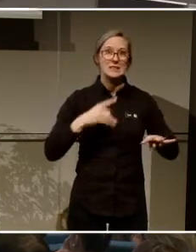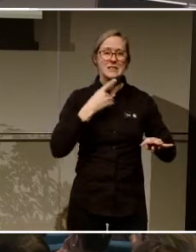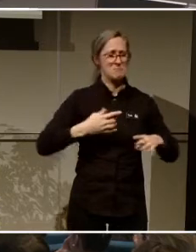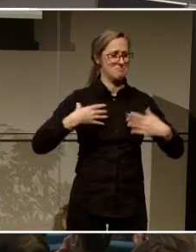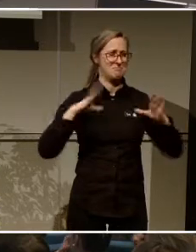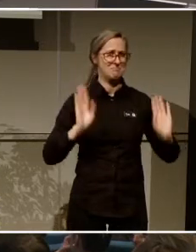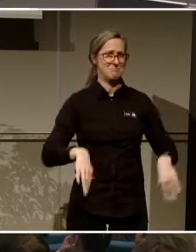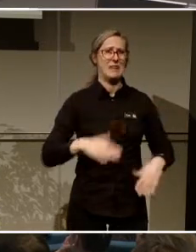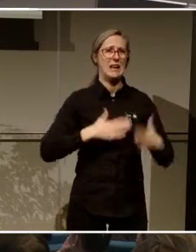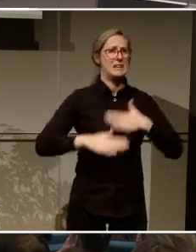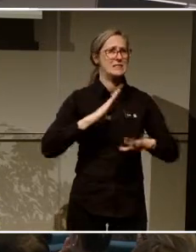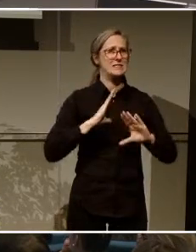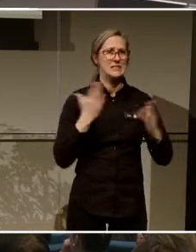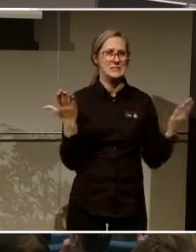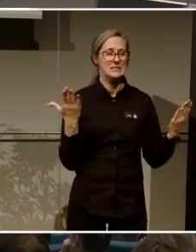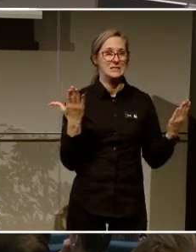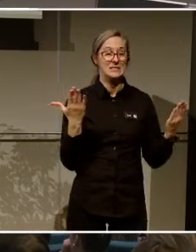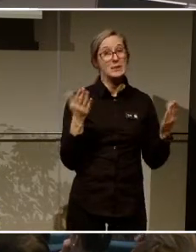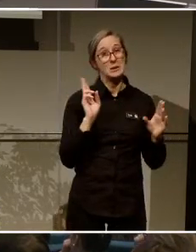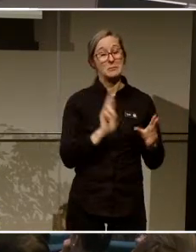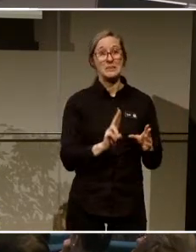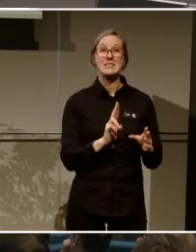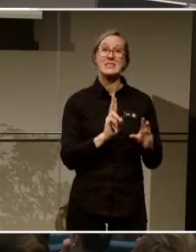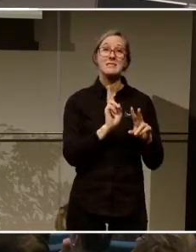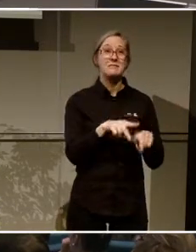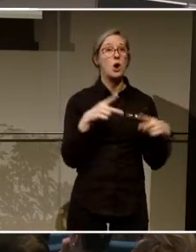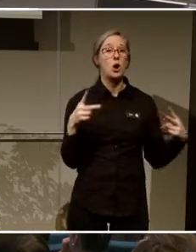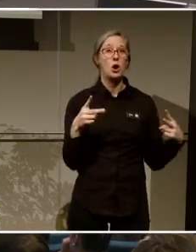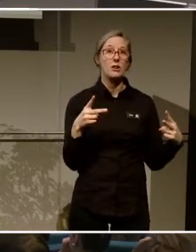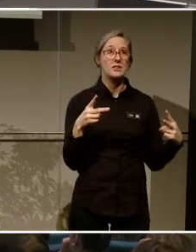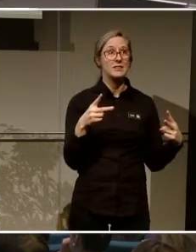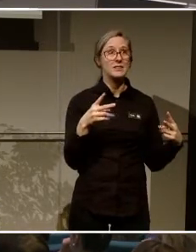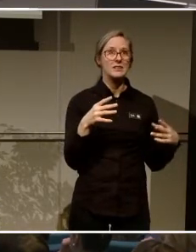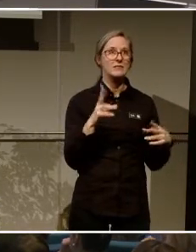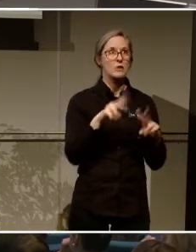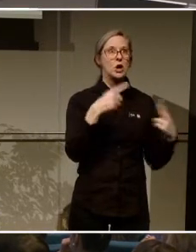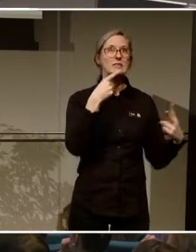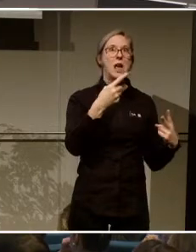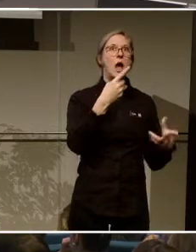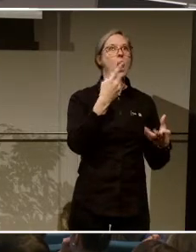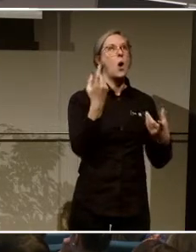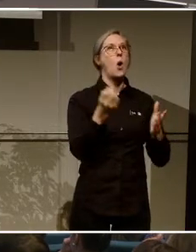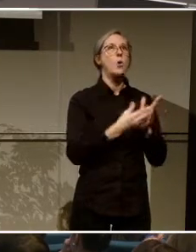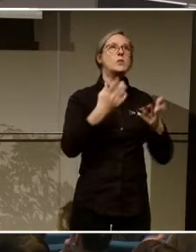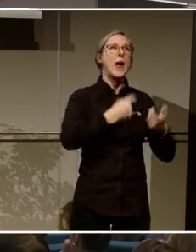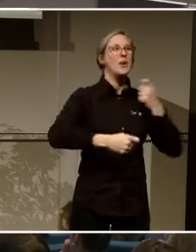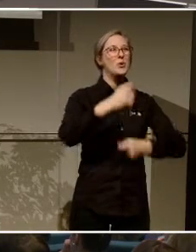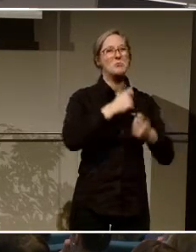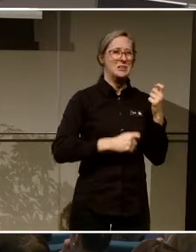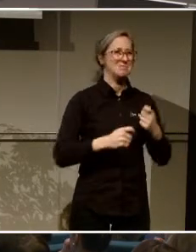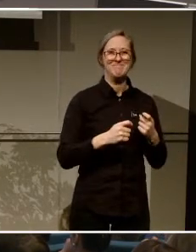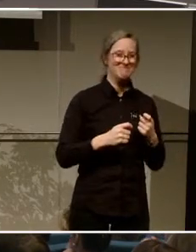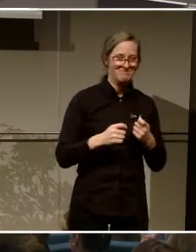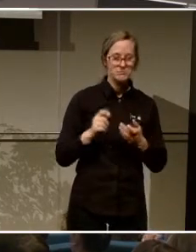inte alls vanligt nu för tiden att man säger att det beror på ekonomi eller så. Om vi tittar på lite...